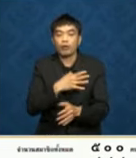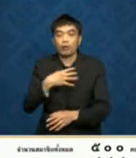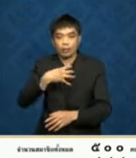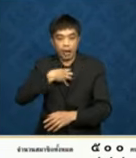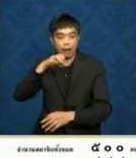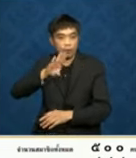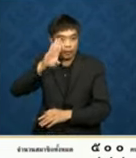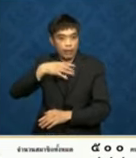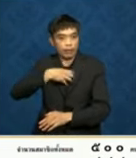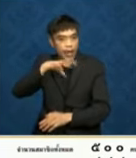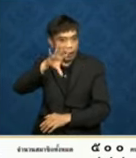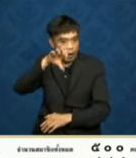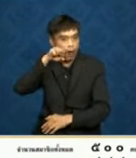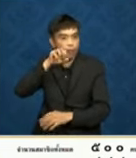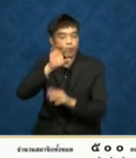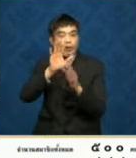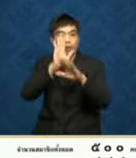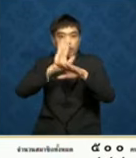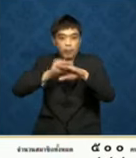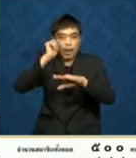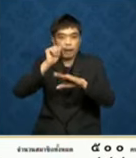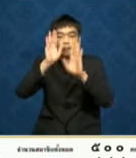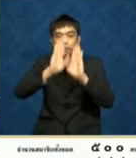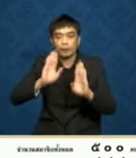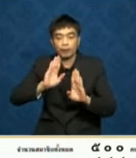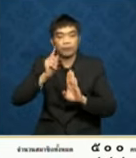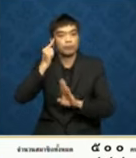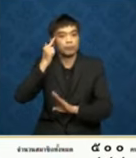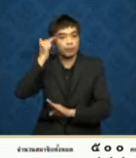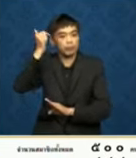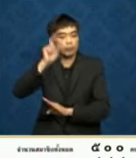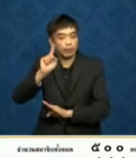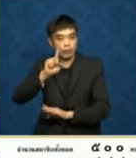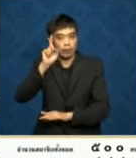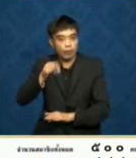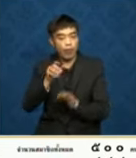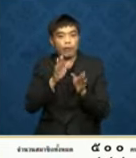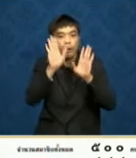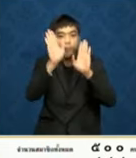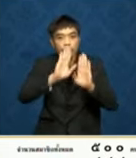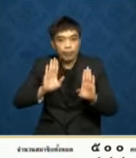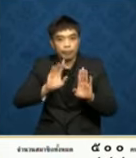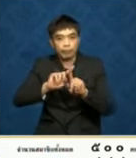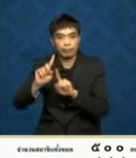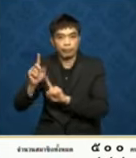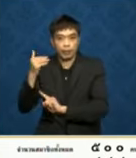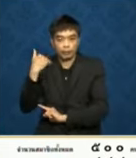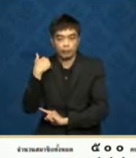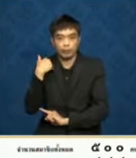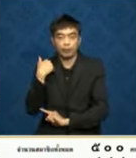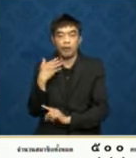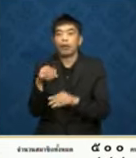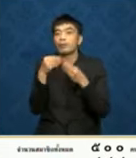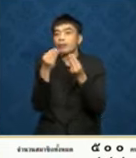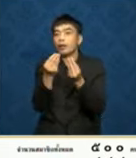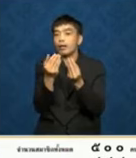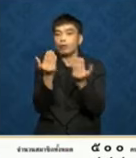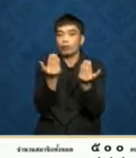ที่ควรจะตองมีเพื่อทจะรคนเห่านี้เขาทำงานจะวนทจะมทัษะทดานไหนบ้างเว๋นี้